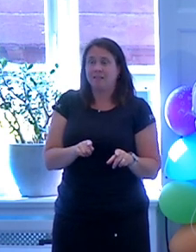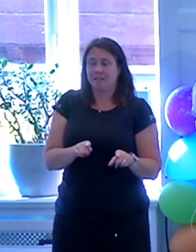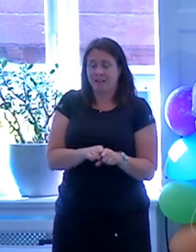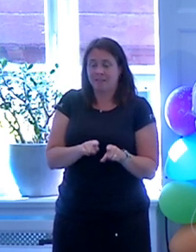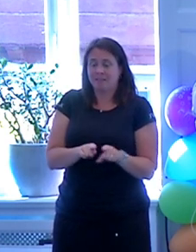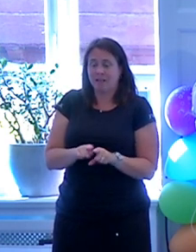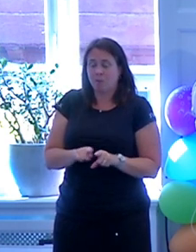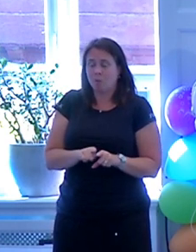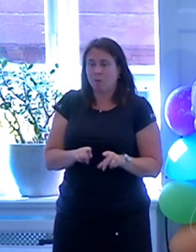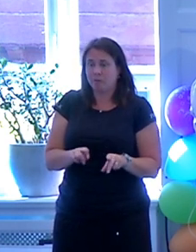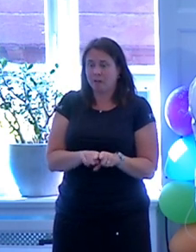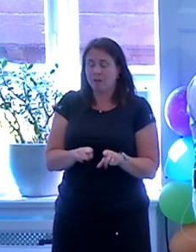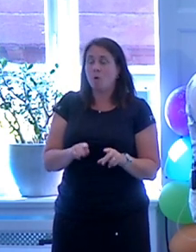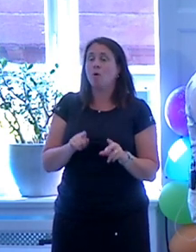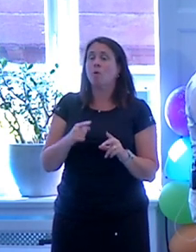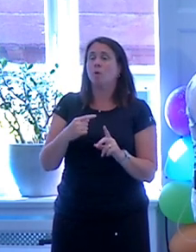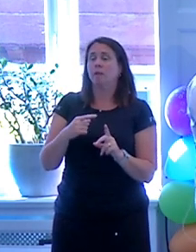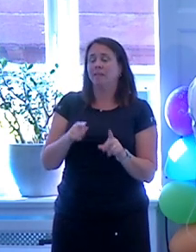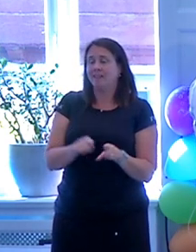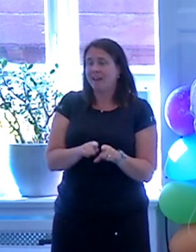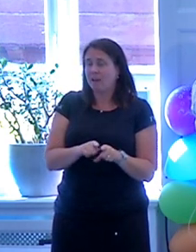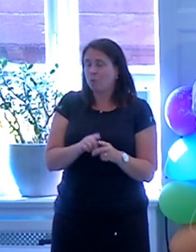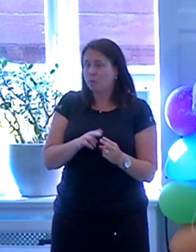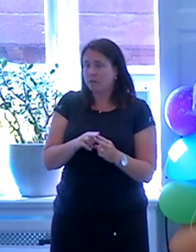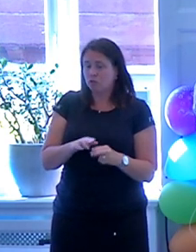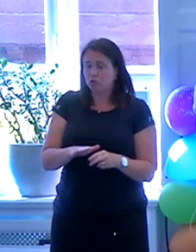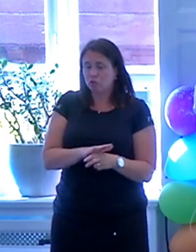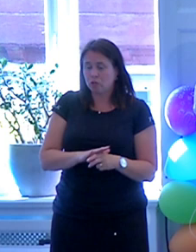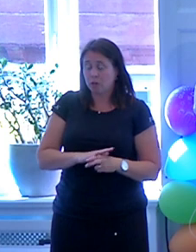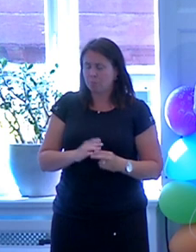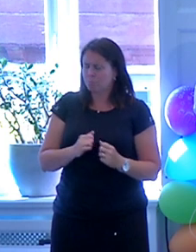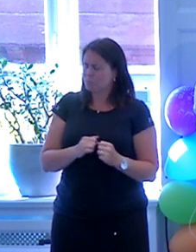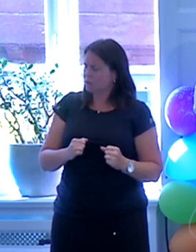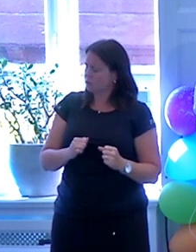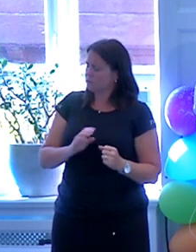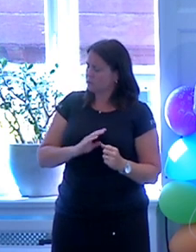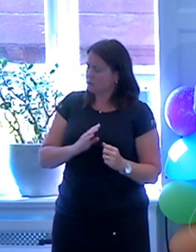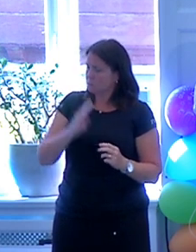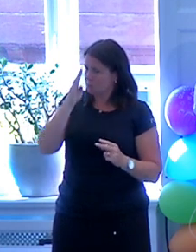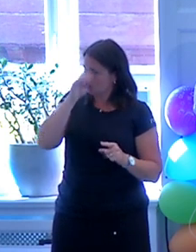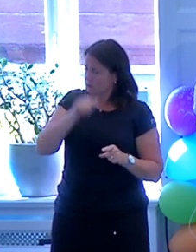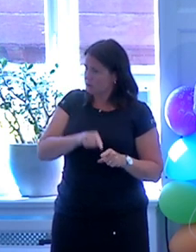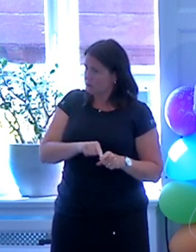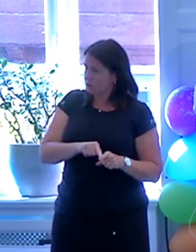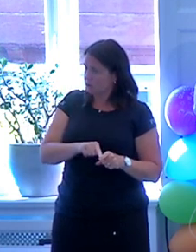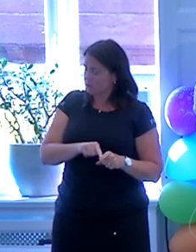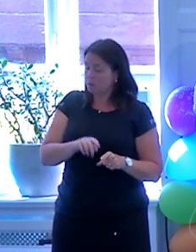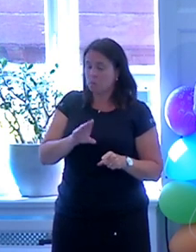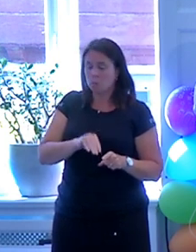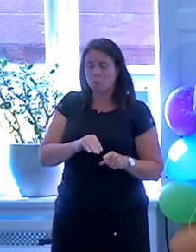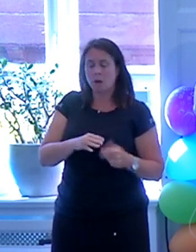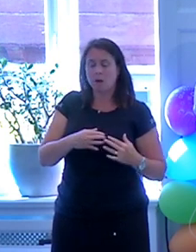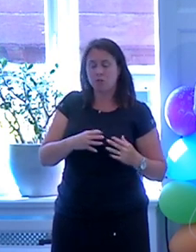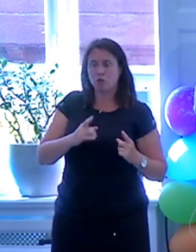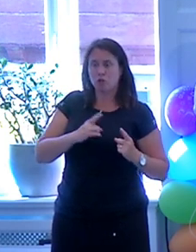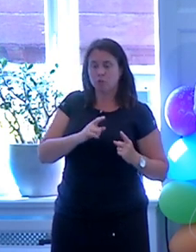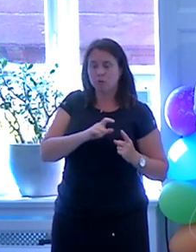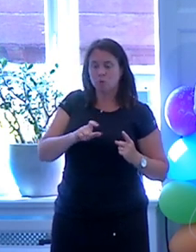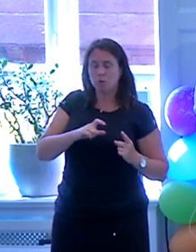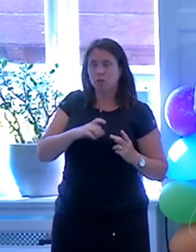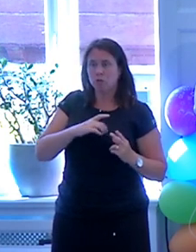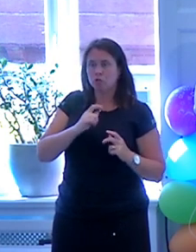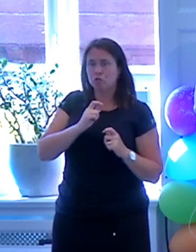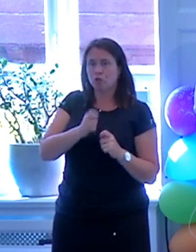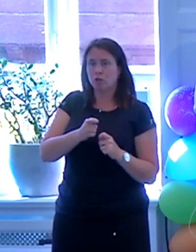kontaktytorna. Där finns ju problematik när de arbetslösa, de som söker ett insteg